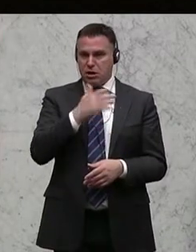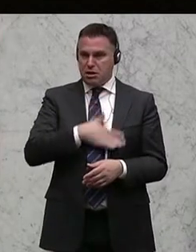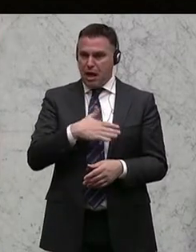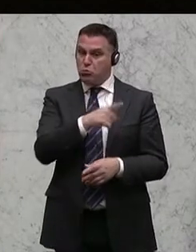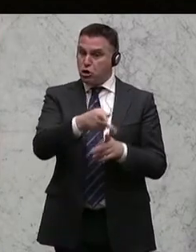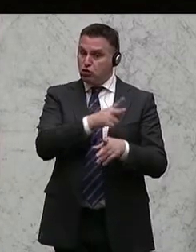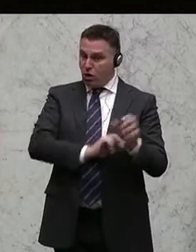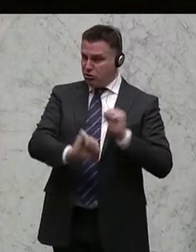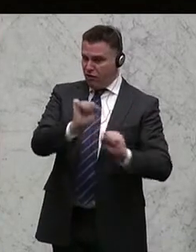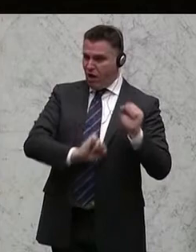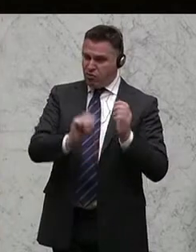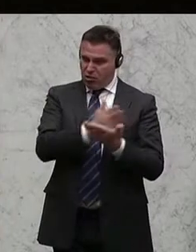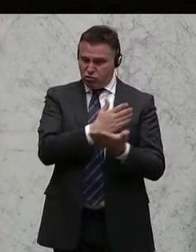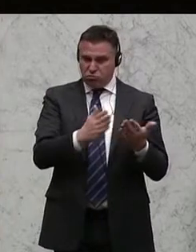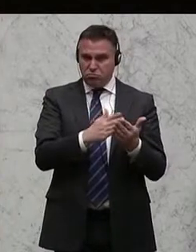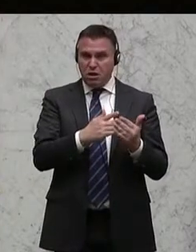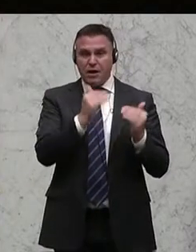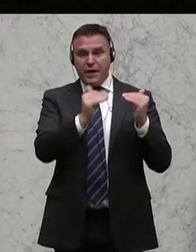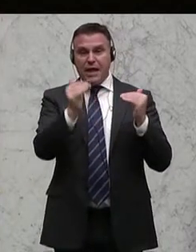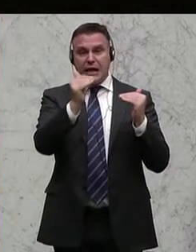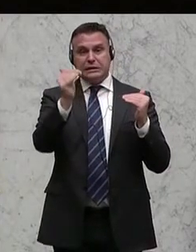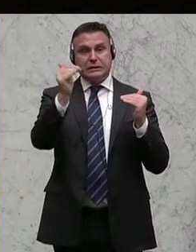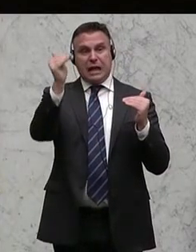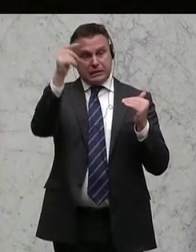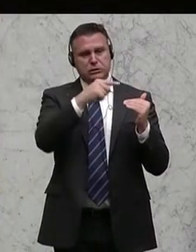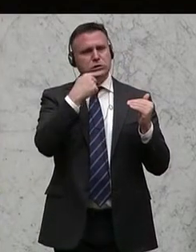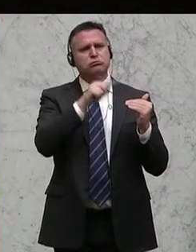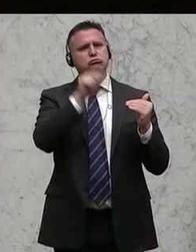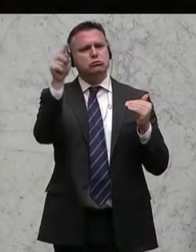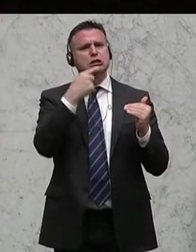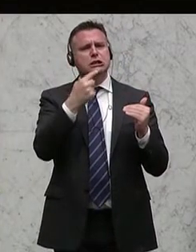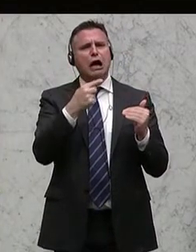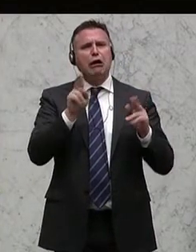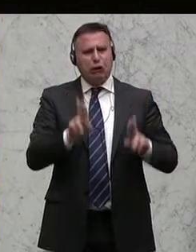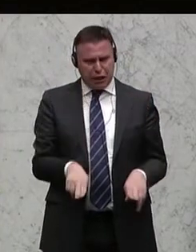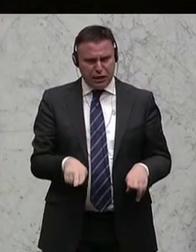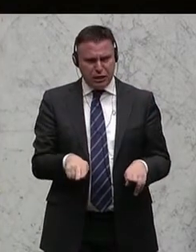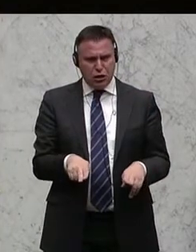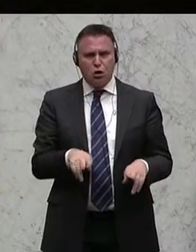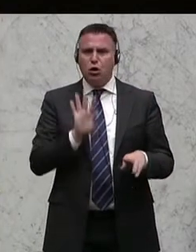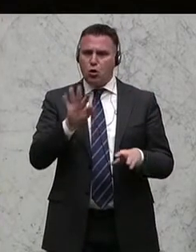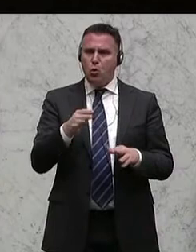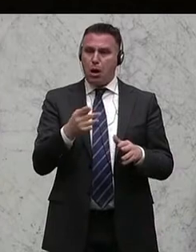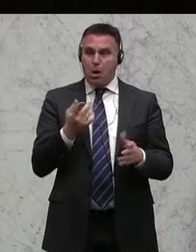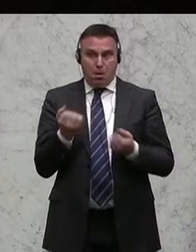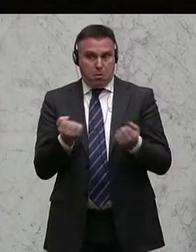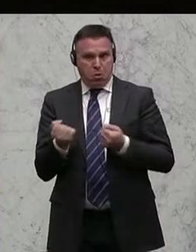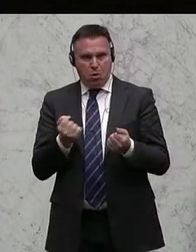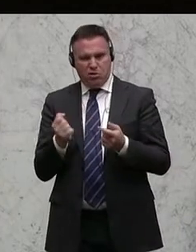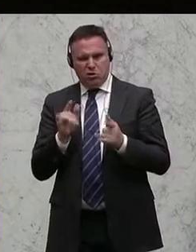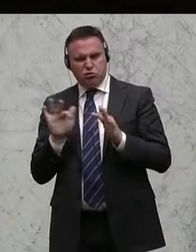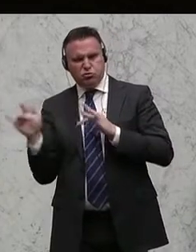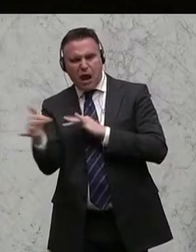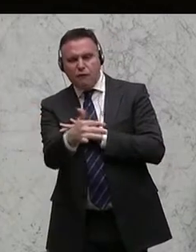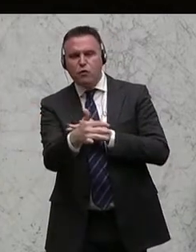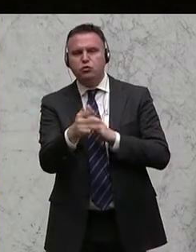Staatsanwalt getroffen hat, die von den Instanzen überprüft und für richtig gefunden hat, über politischen Druck, über